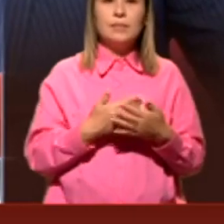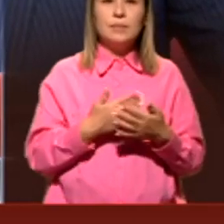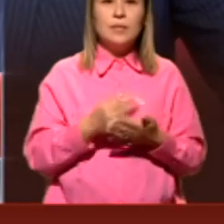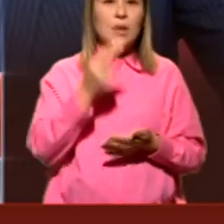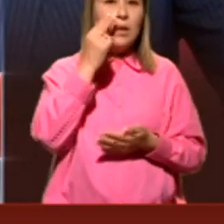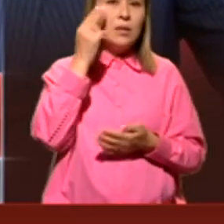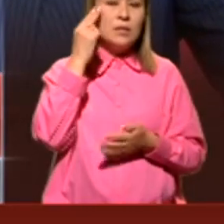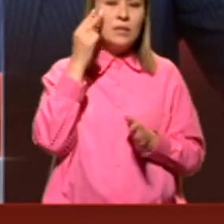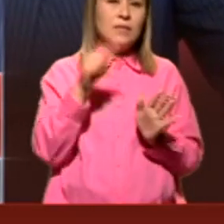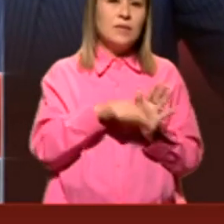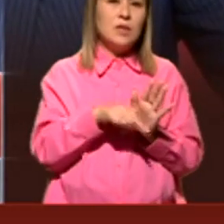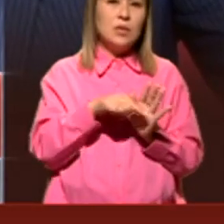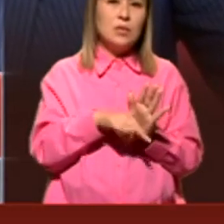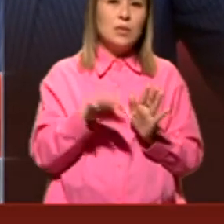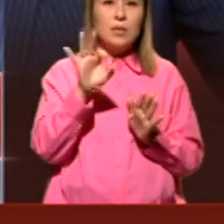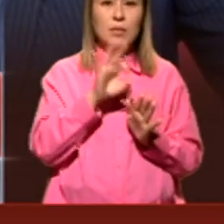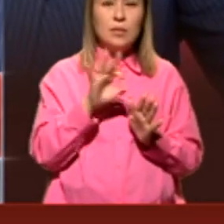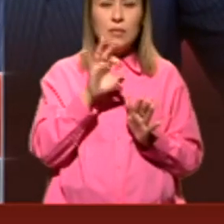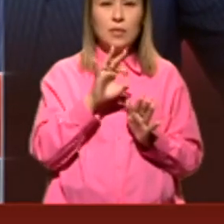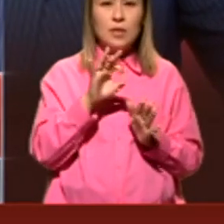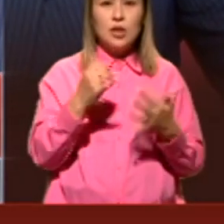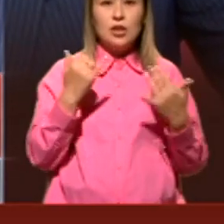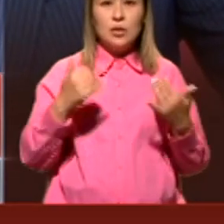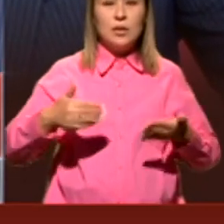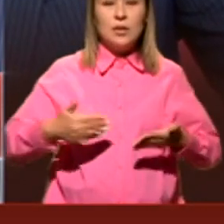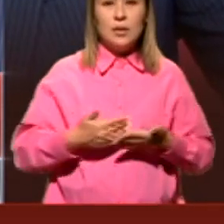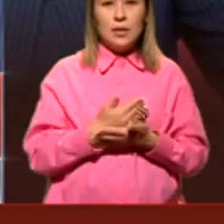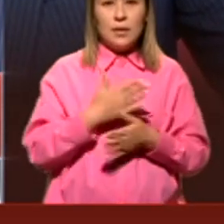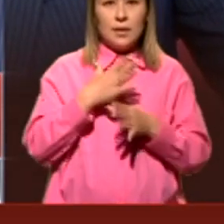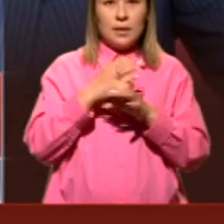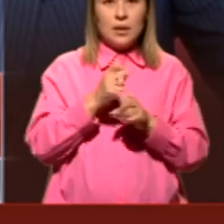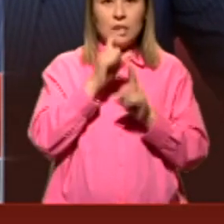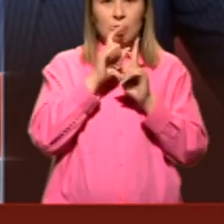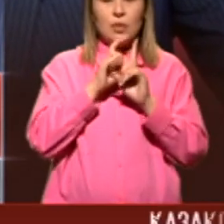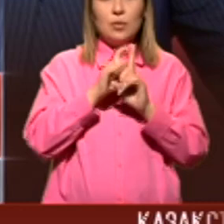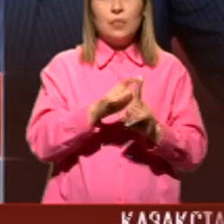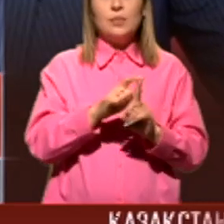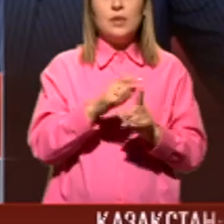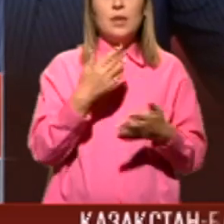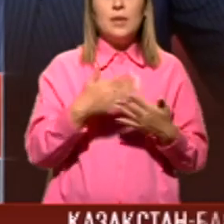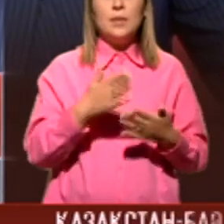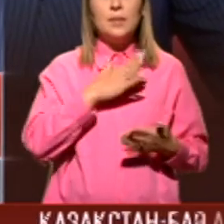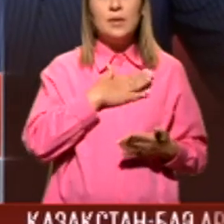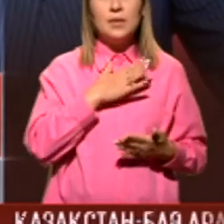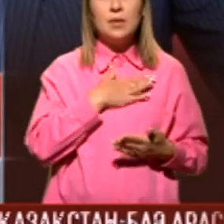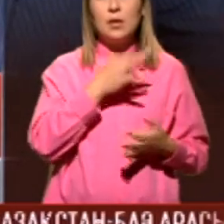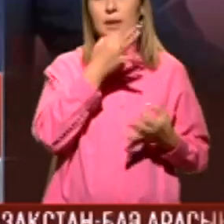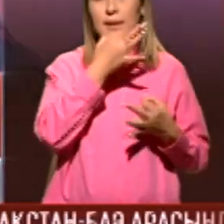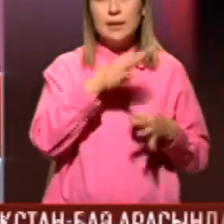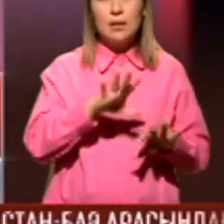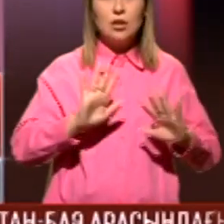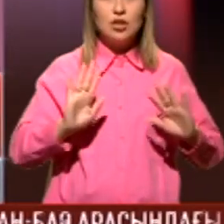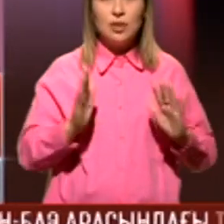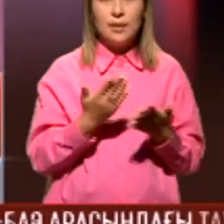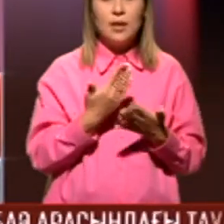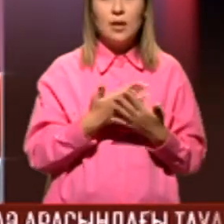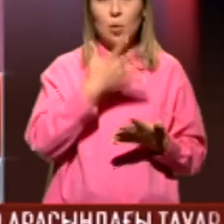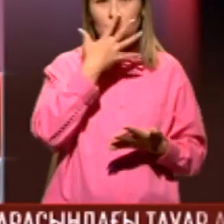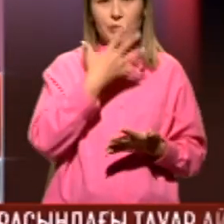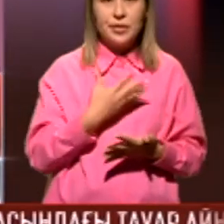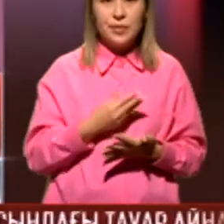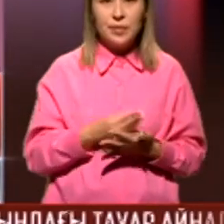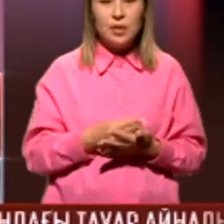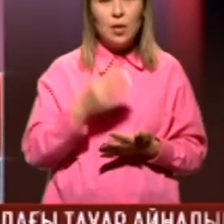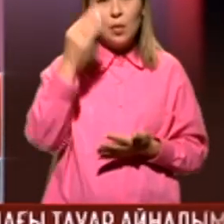Қытайдағы ішкі жағы саяси жағдайларға байланысты. Біздің жаңағы қысқаша жауабымыз, біз кез келген жағдайға